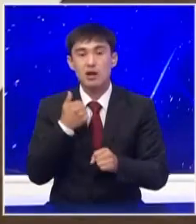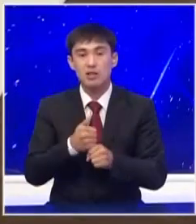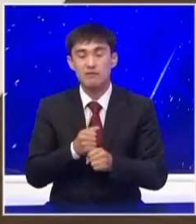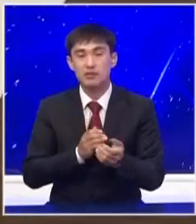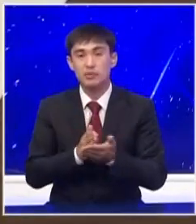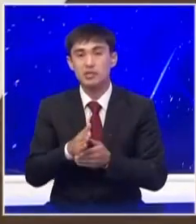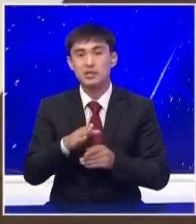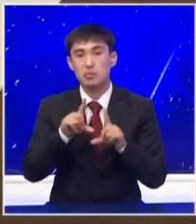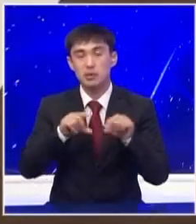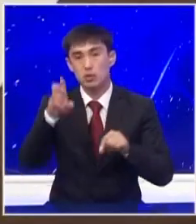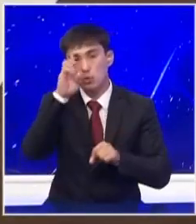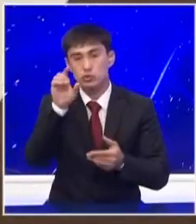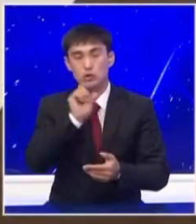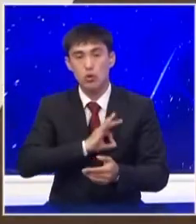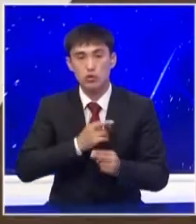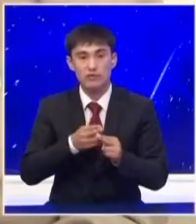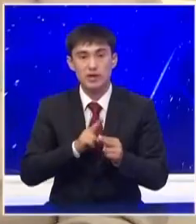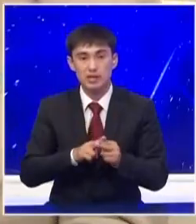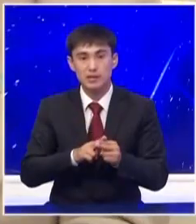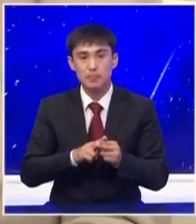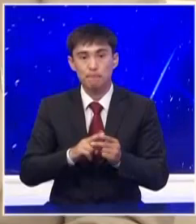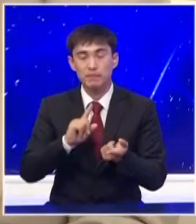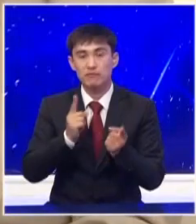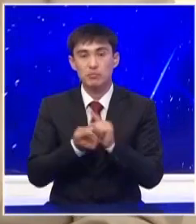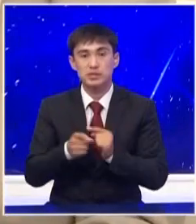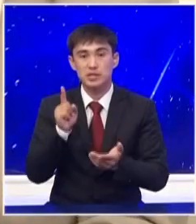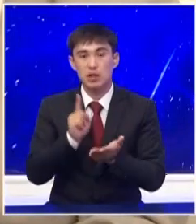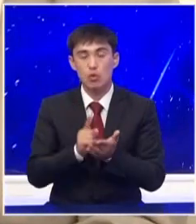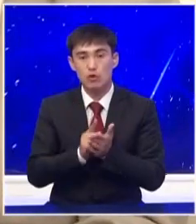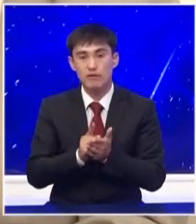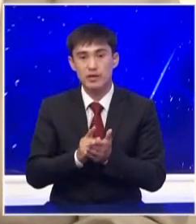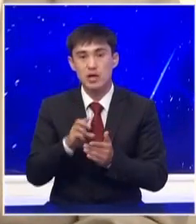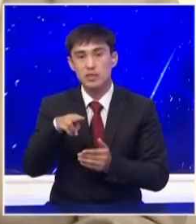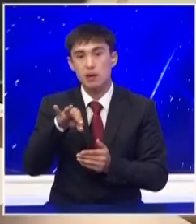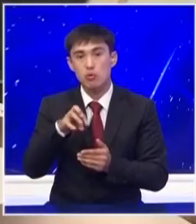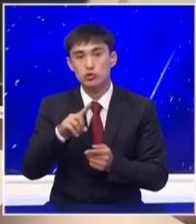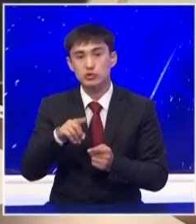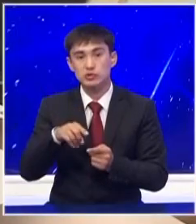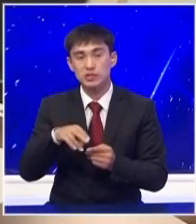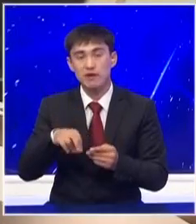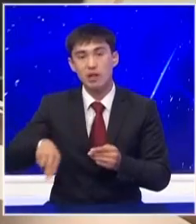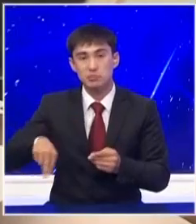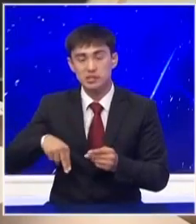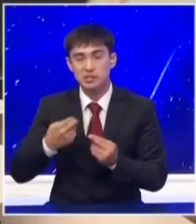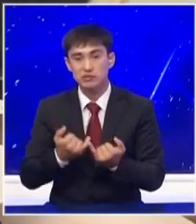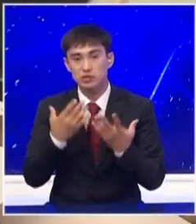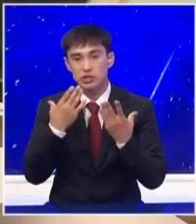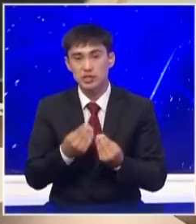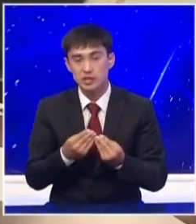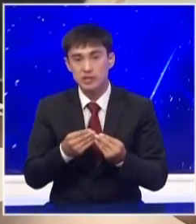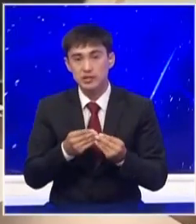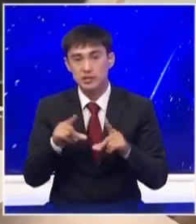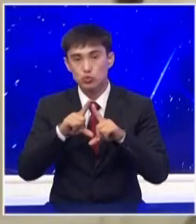приоритетов Департамента государственных доходов является трансформация налогового и таможенного администрирования. На сегодняшний день в